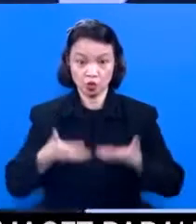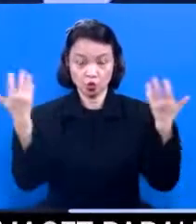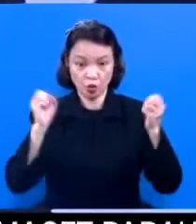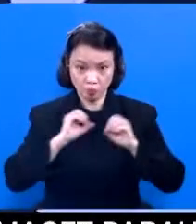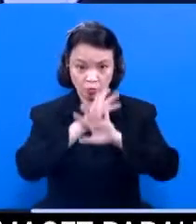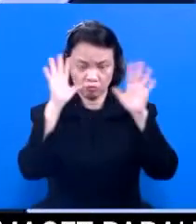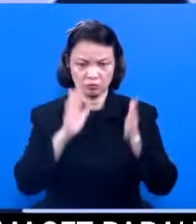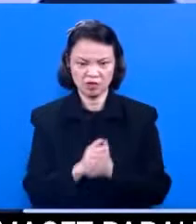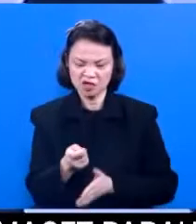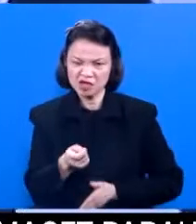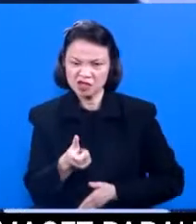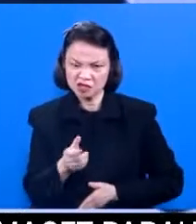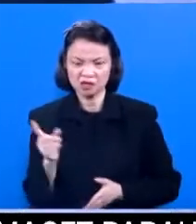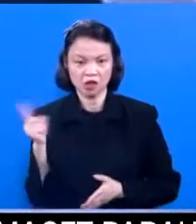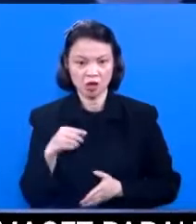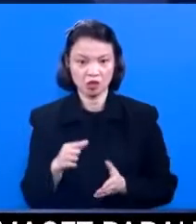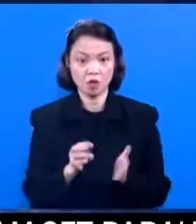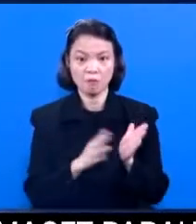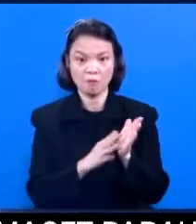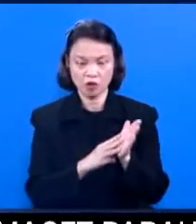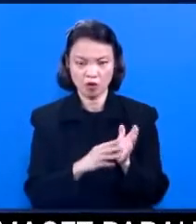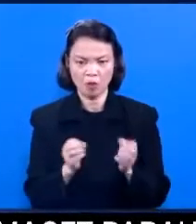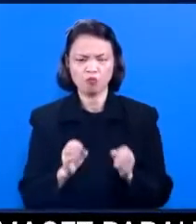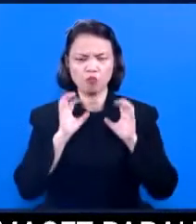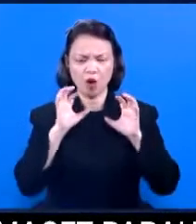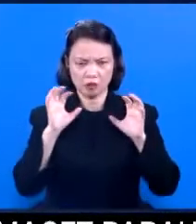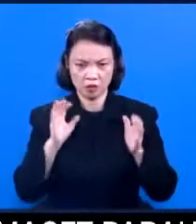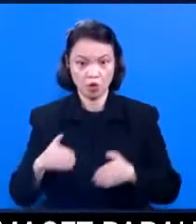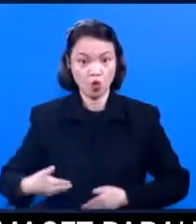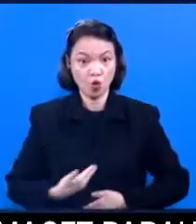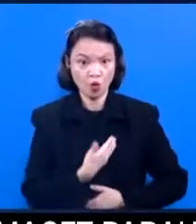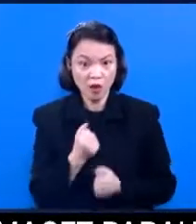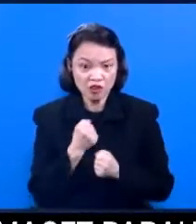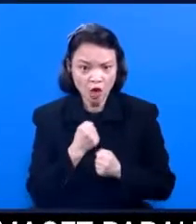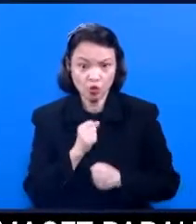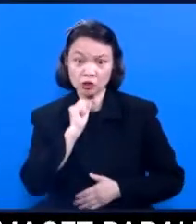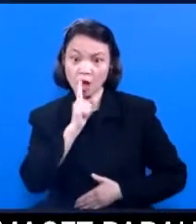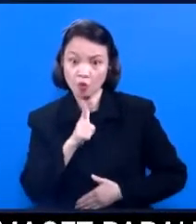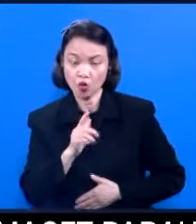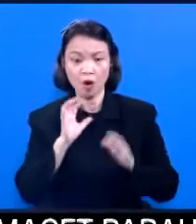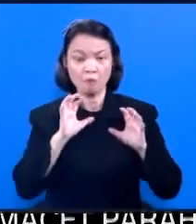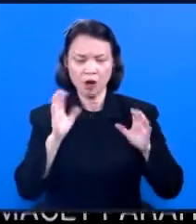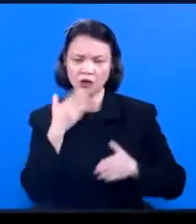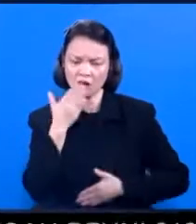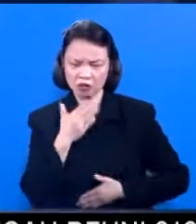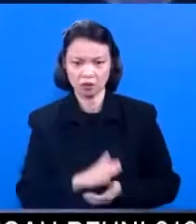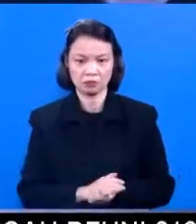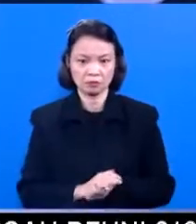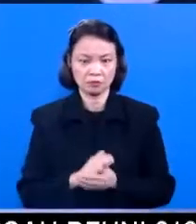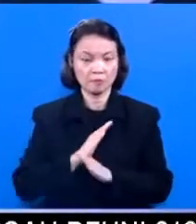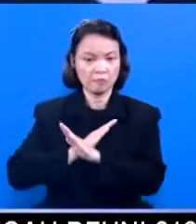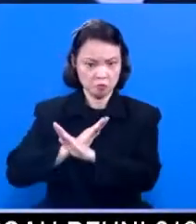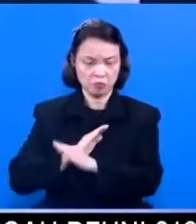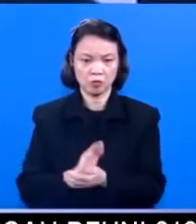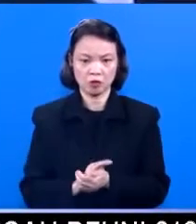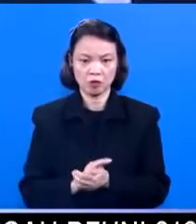kecil dari banyak kasus yang tak diketahui karena korban takut melaporkannya dengan berbagai alasan. Lantas sejauh mana upaya pencegahan dan